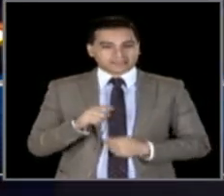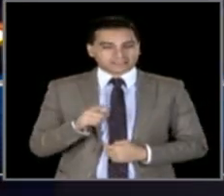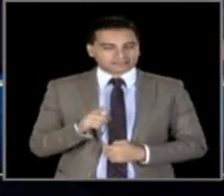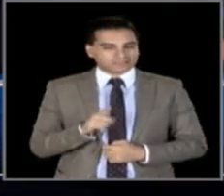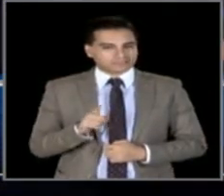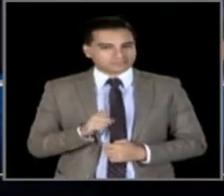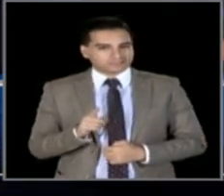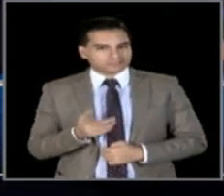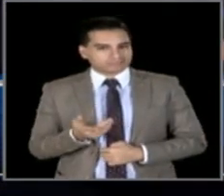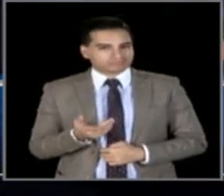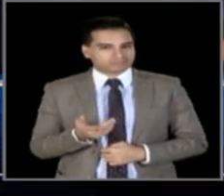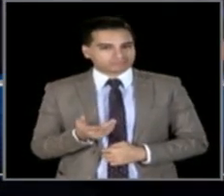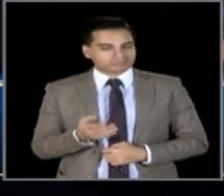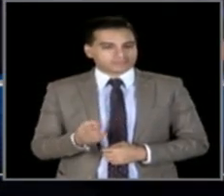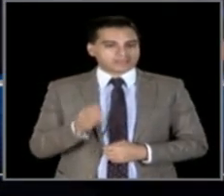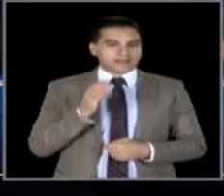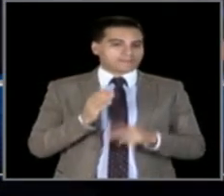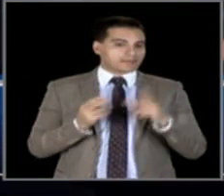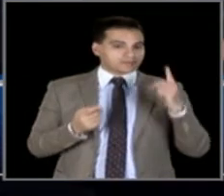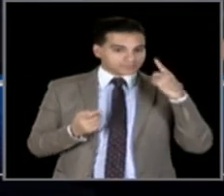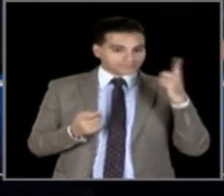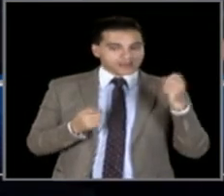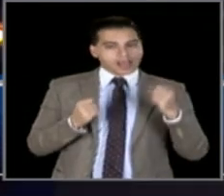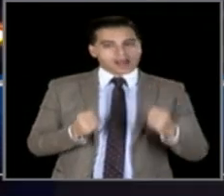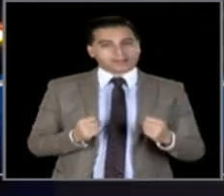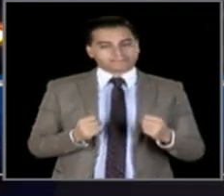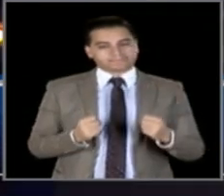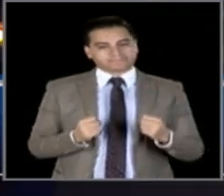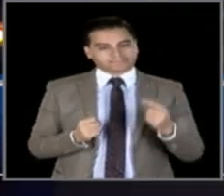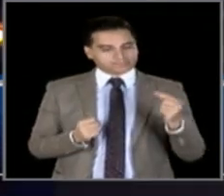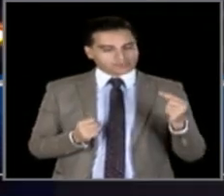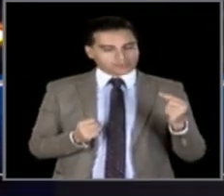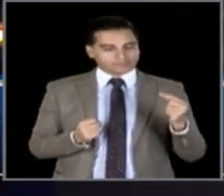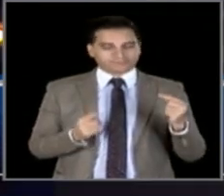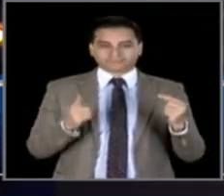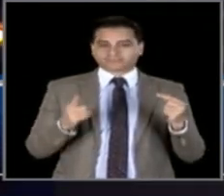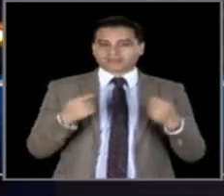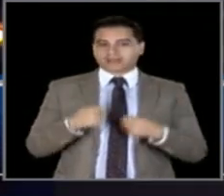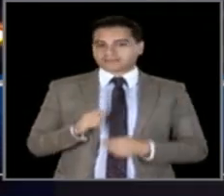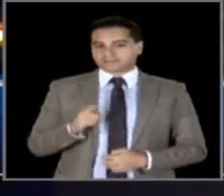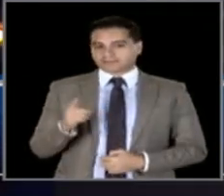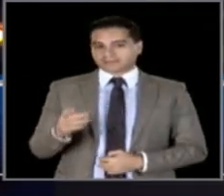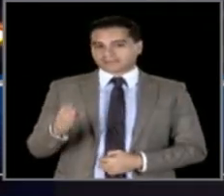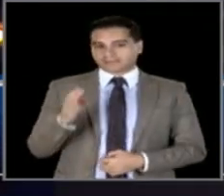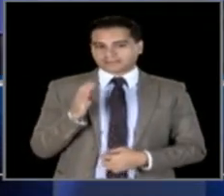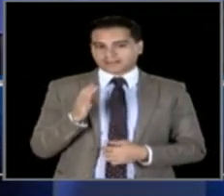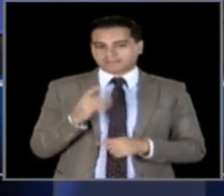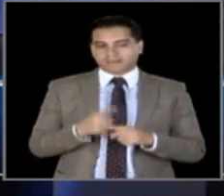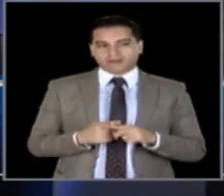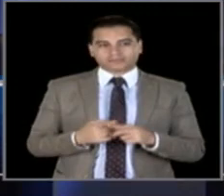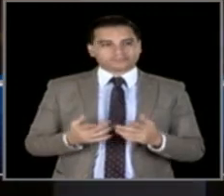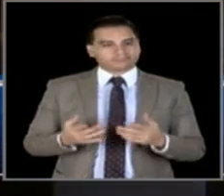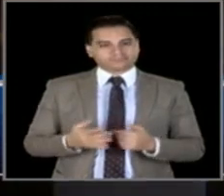مش إسبانيا. في إجابة تانية؟ طالو. جاهزة. رجع لكم. إسبانيا إجابة